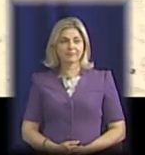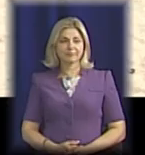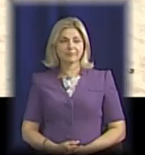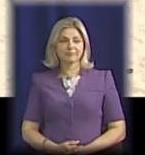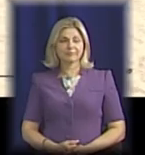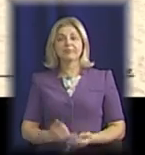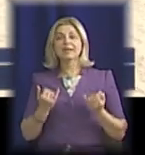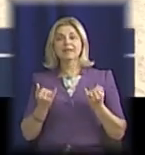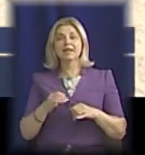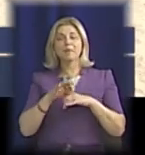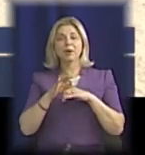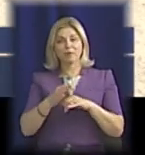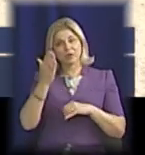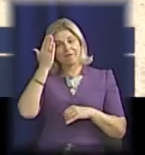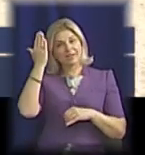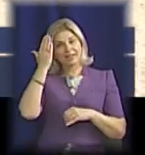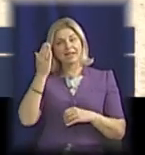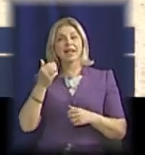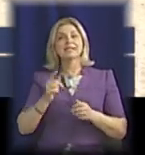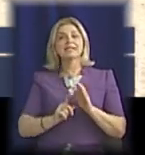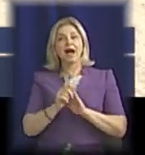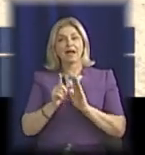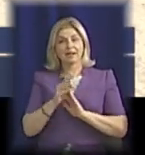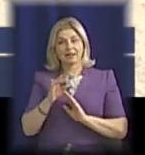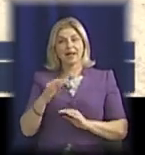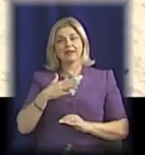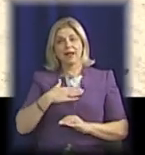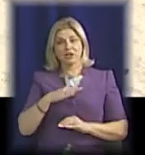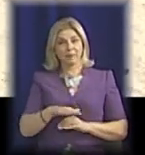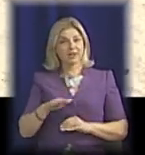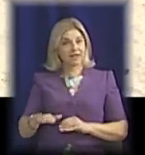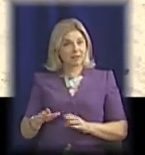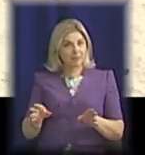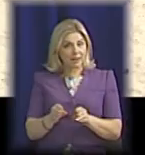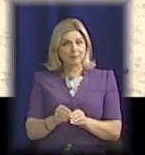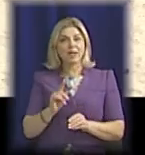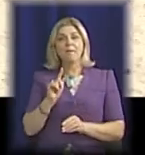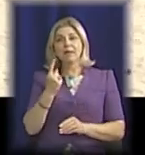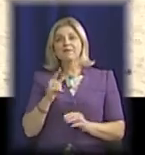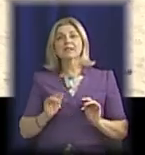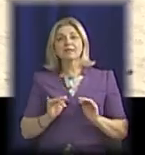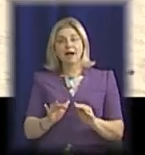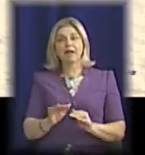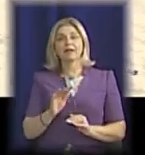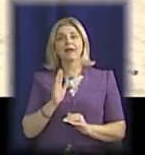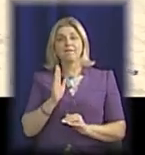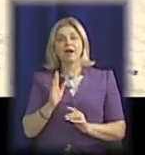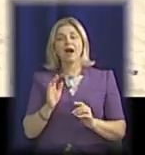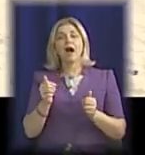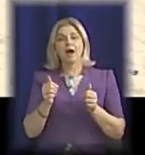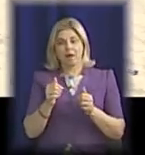Зараз ми проводимо веселі старти з нашими спортсменами, з нашими дітьми. Це перший захід в рамках